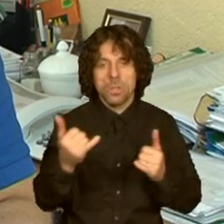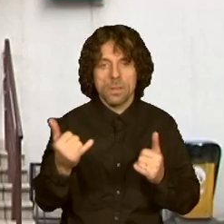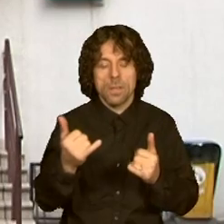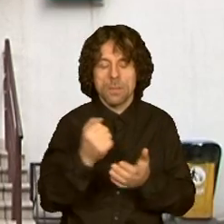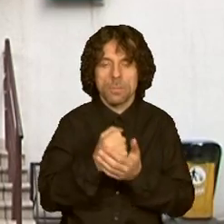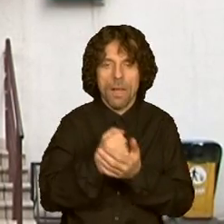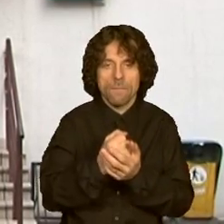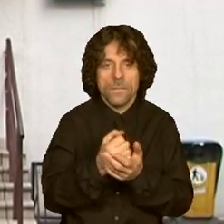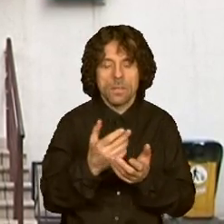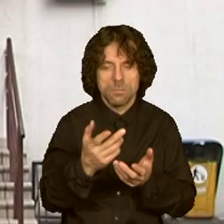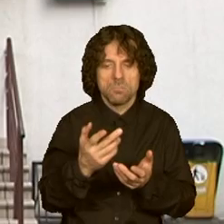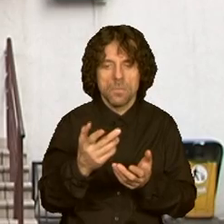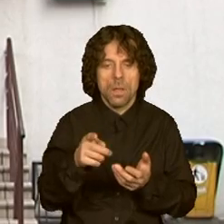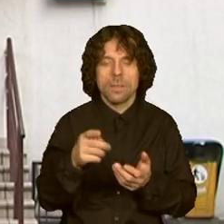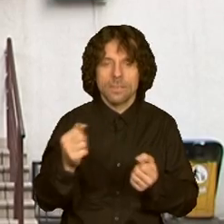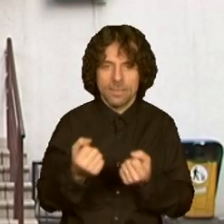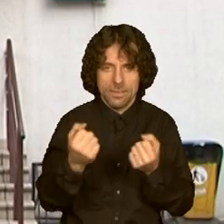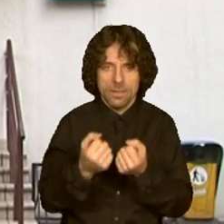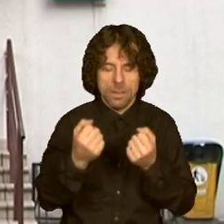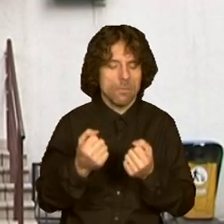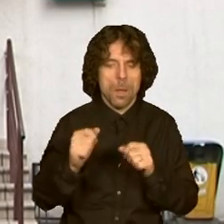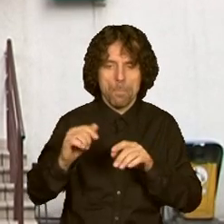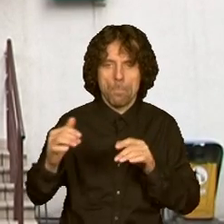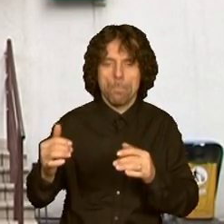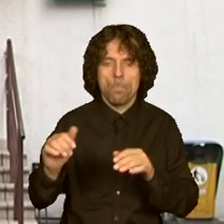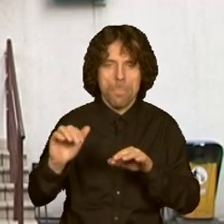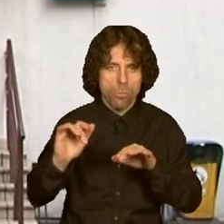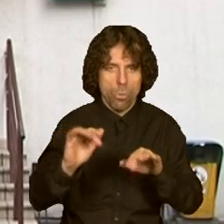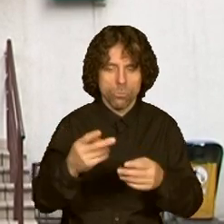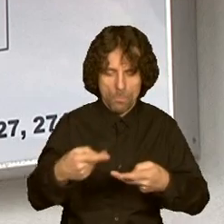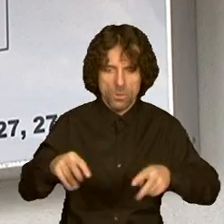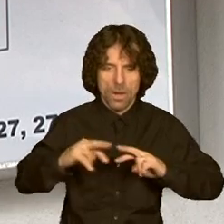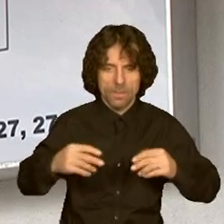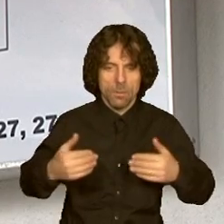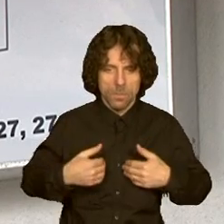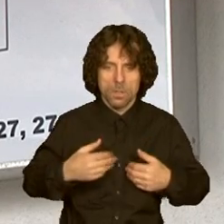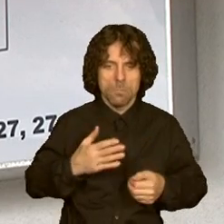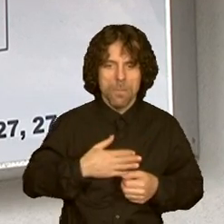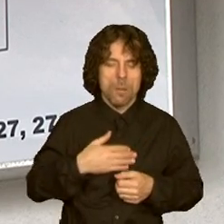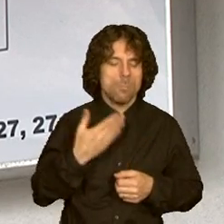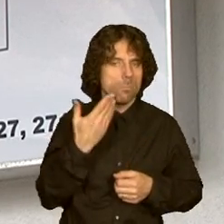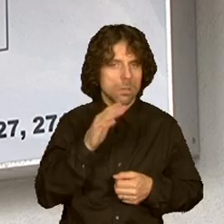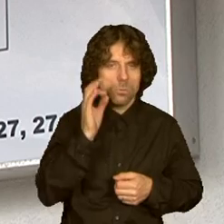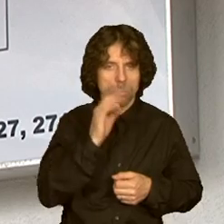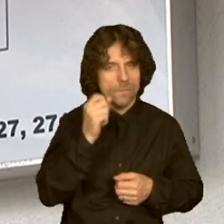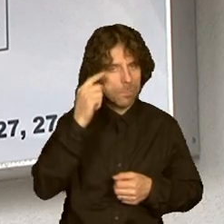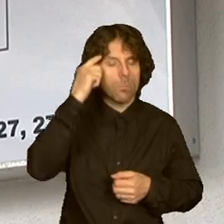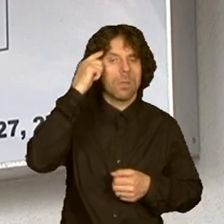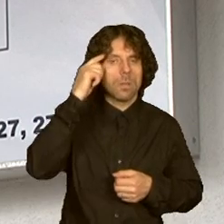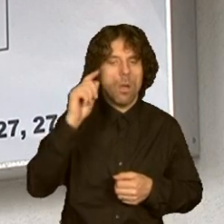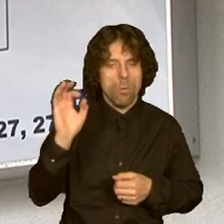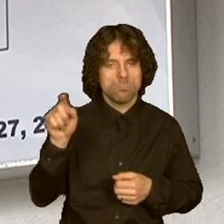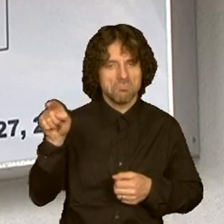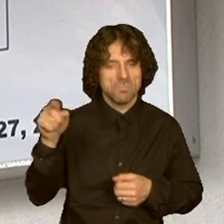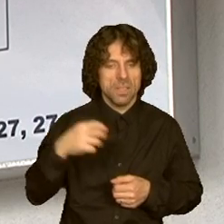w dzielnicy, w której on zamieszkiwał, no to starał mi się na bieżąco przekazywać. Mam bardzo dobre